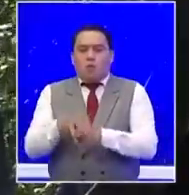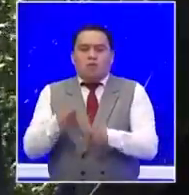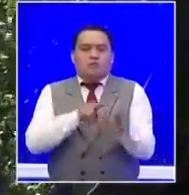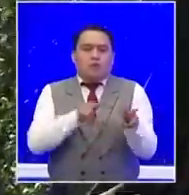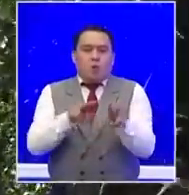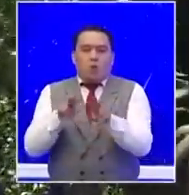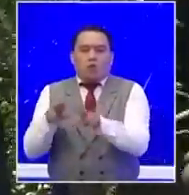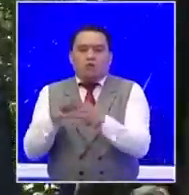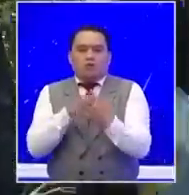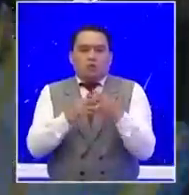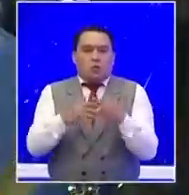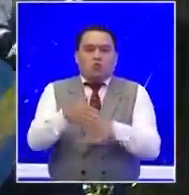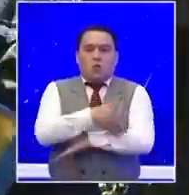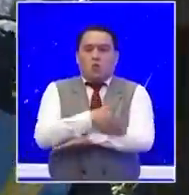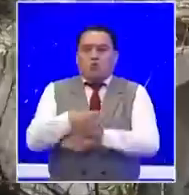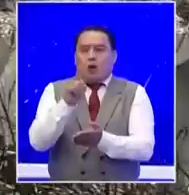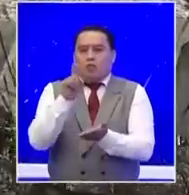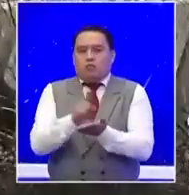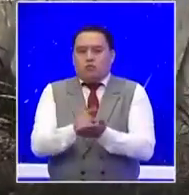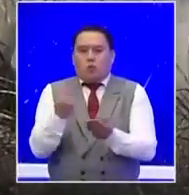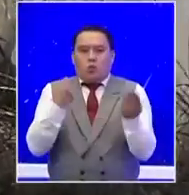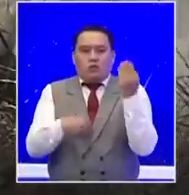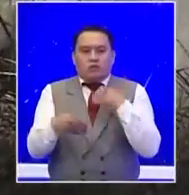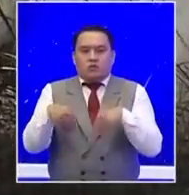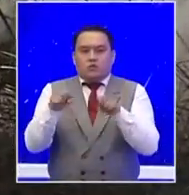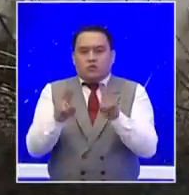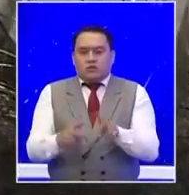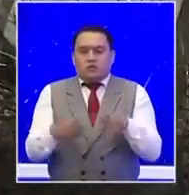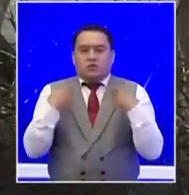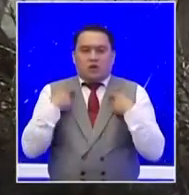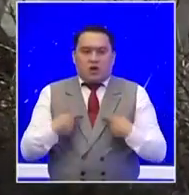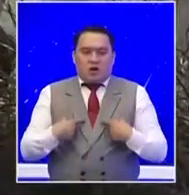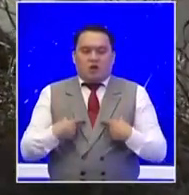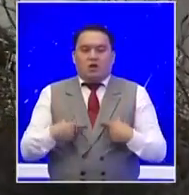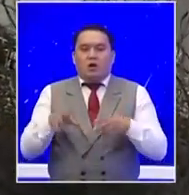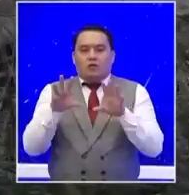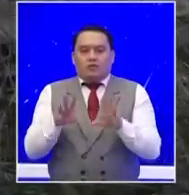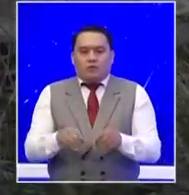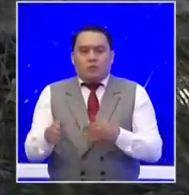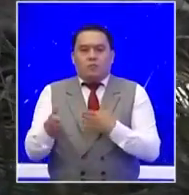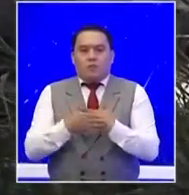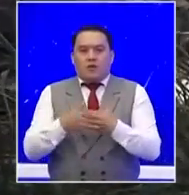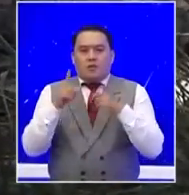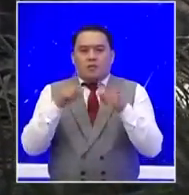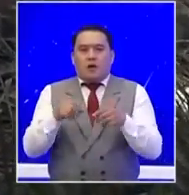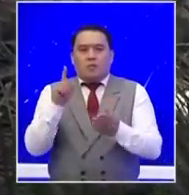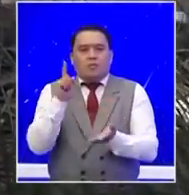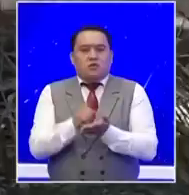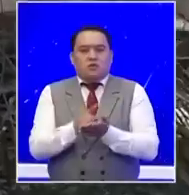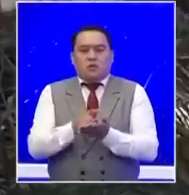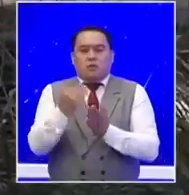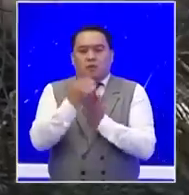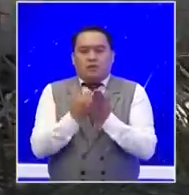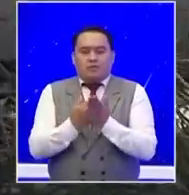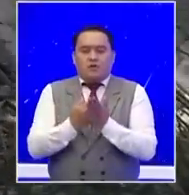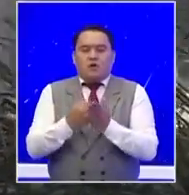а также поселковые улицы. В обязательную экипировку входит специальный жилет, ранцевый огнетушитель. Перед выездом проводится обязательный инструктаж